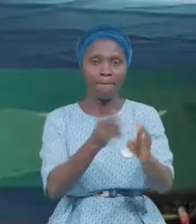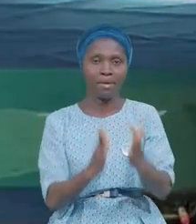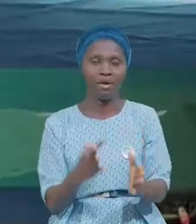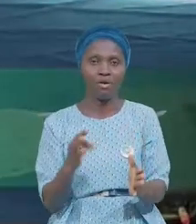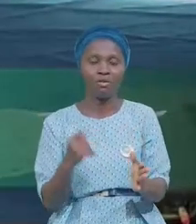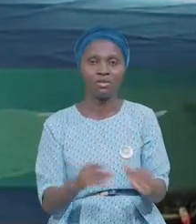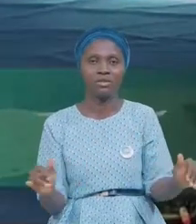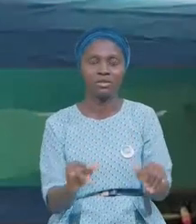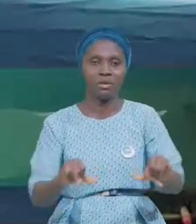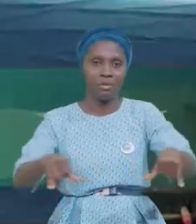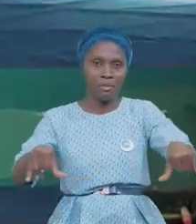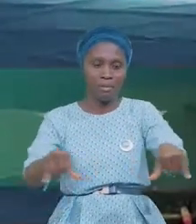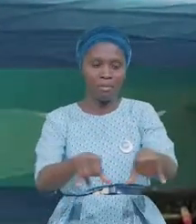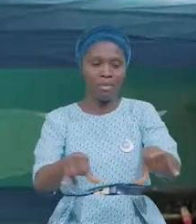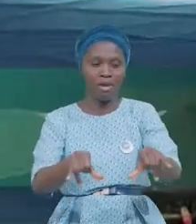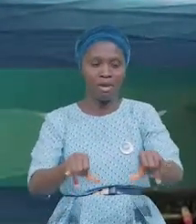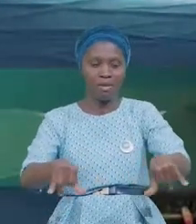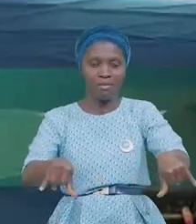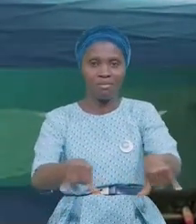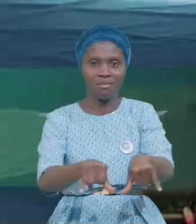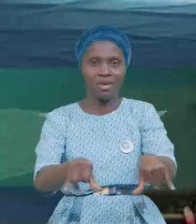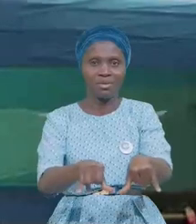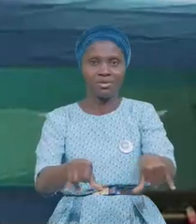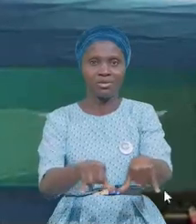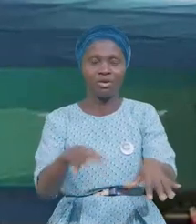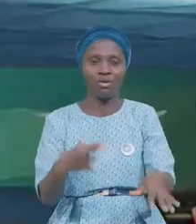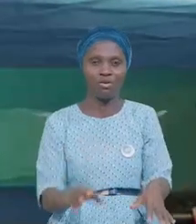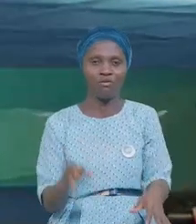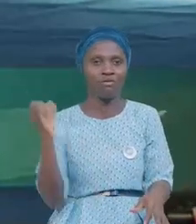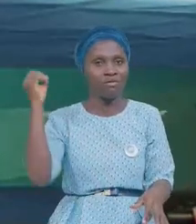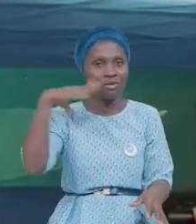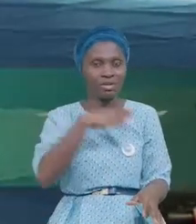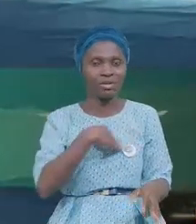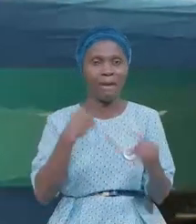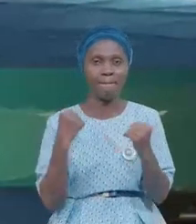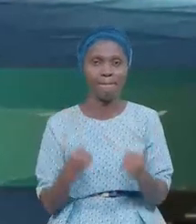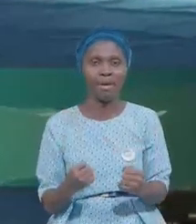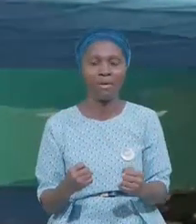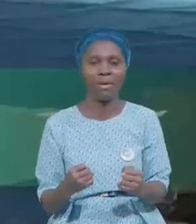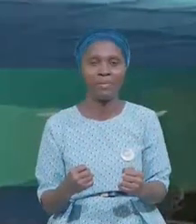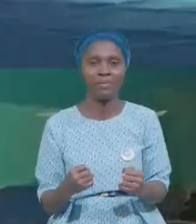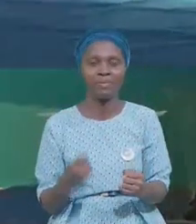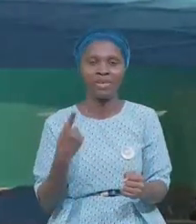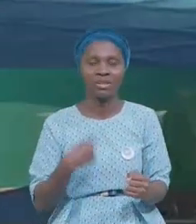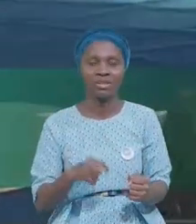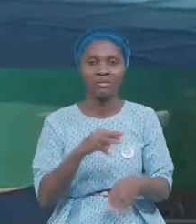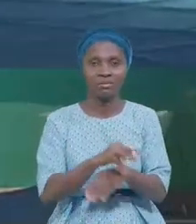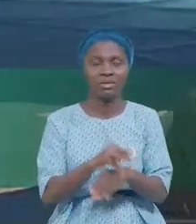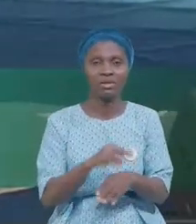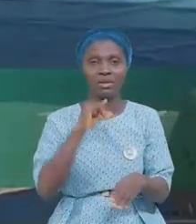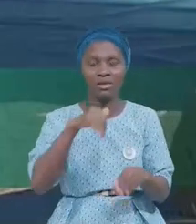de la même mesure de grâce, puissance et de foi. Et je divise le message en trois